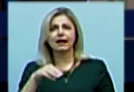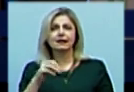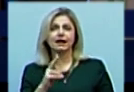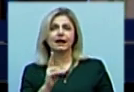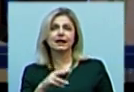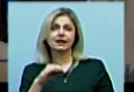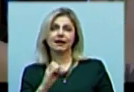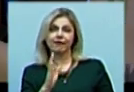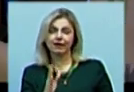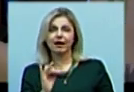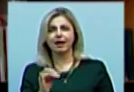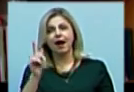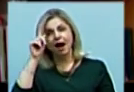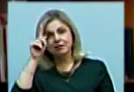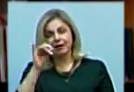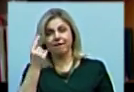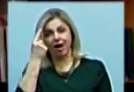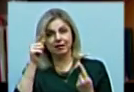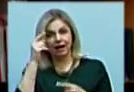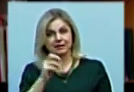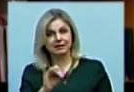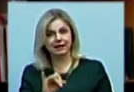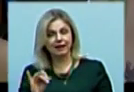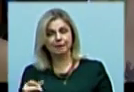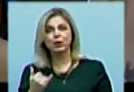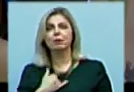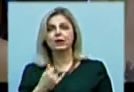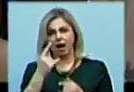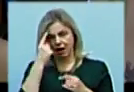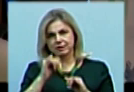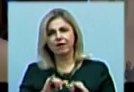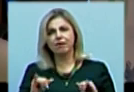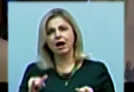та різні казки та фантастику. У мене розвивається пам'ять